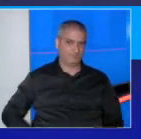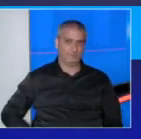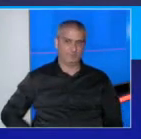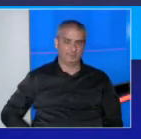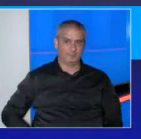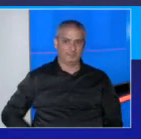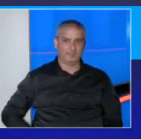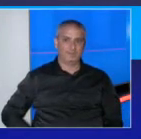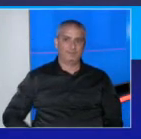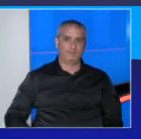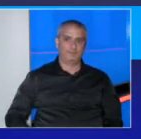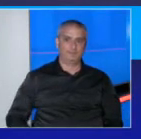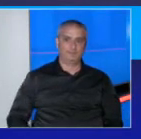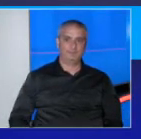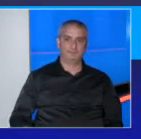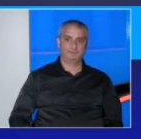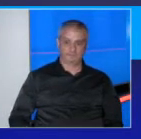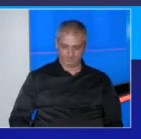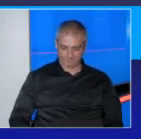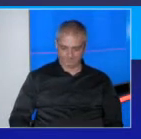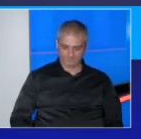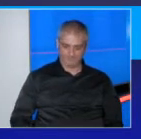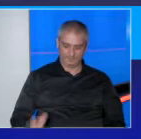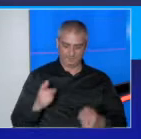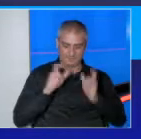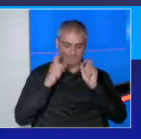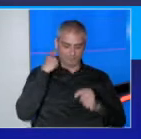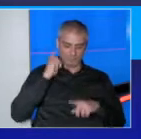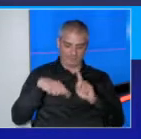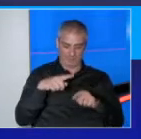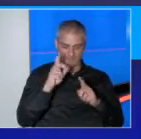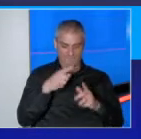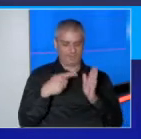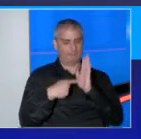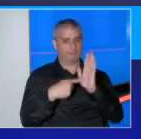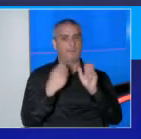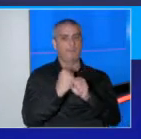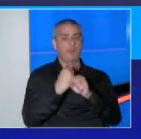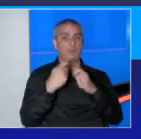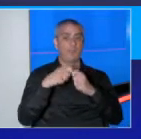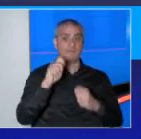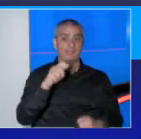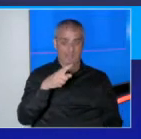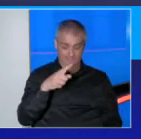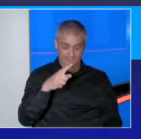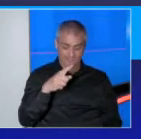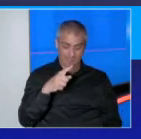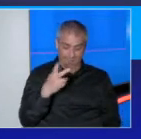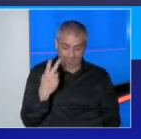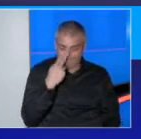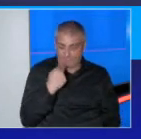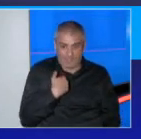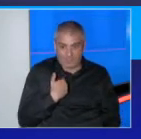שנקרא סיעה בכנסת. האזרחים שומעים על זה מפעם לפעם, אבל למעשה סיעה מאגדת את פעילות חברי הכנסת. ונראה